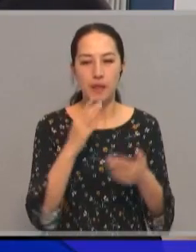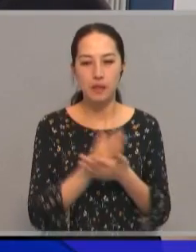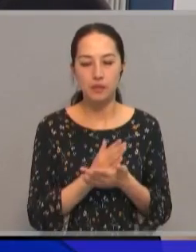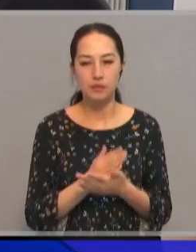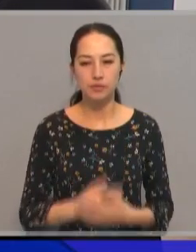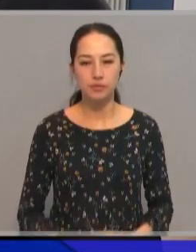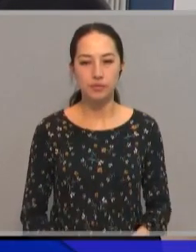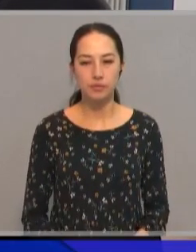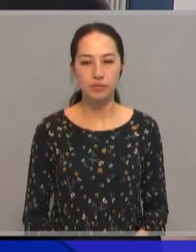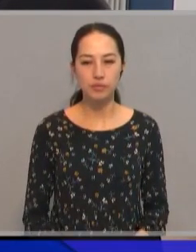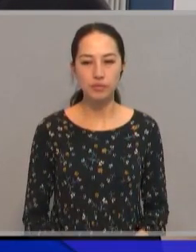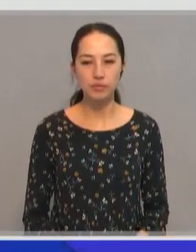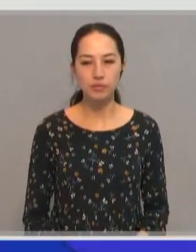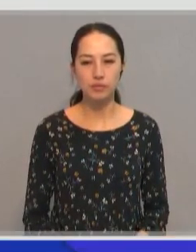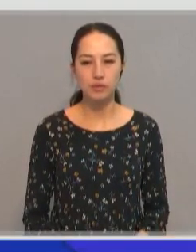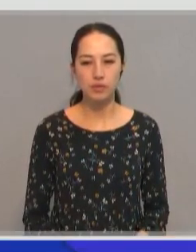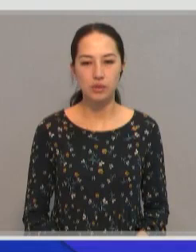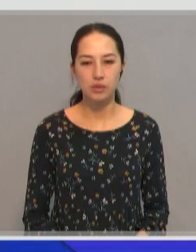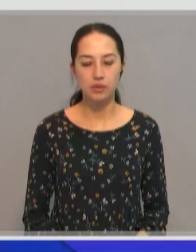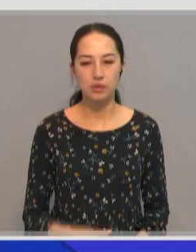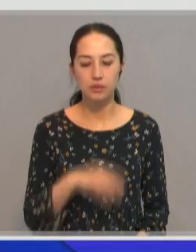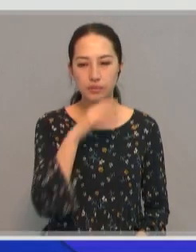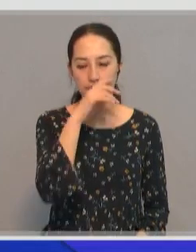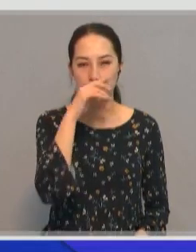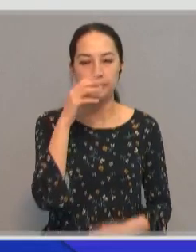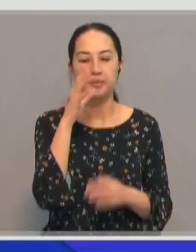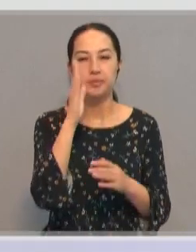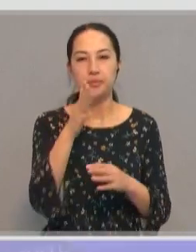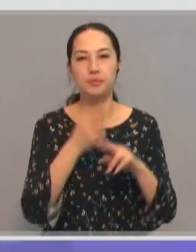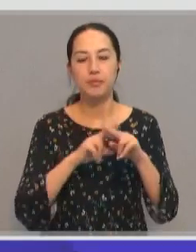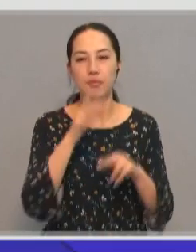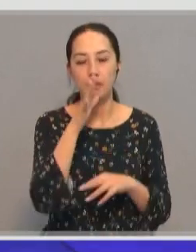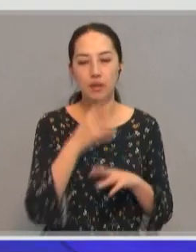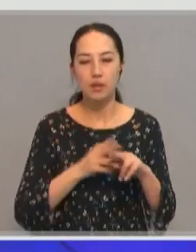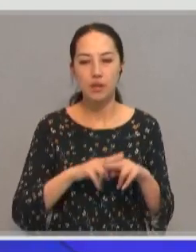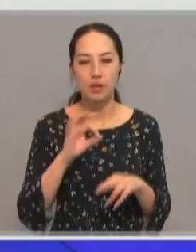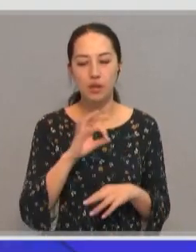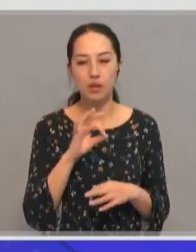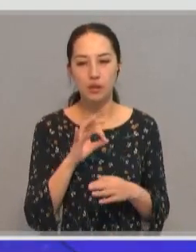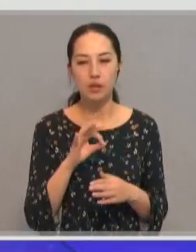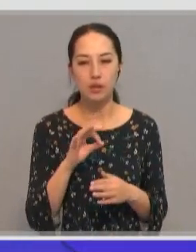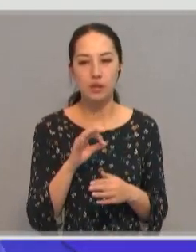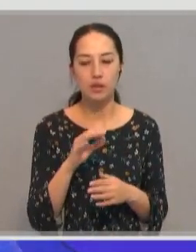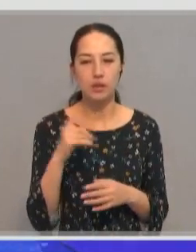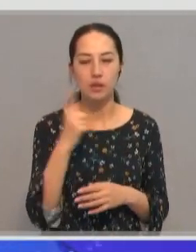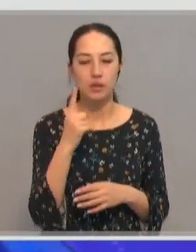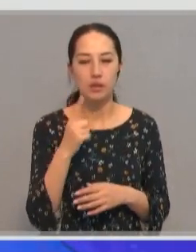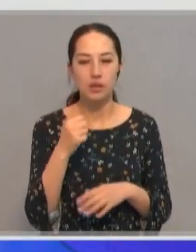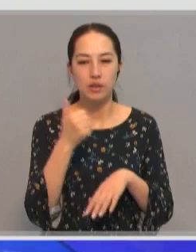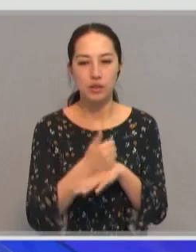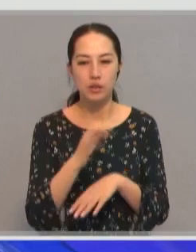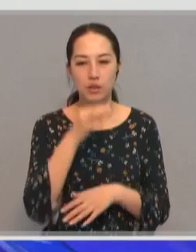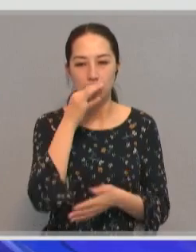айтылды. Алдағы уақытта мерзімдер бұзылған немесе қызметтер сапасыз көрсетілген жағдайда бірінші басшының атына